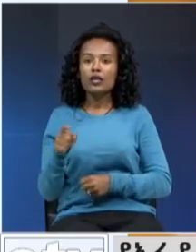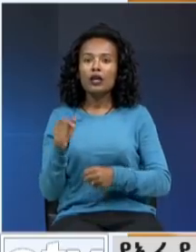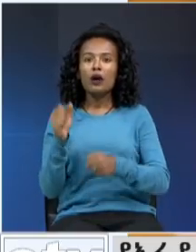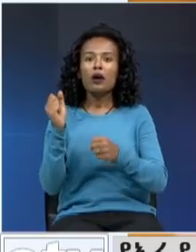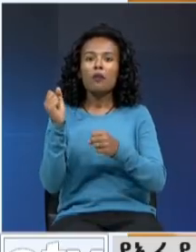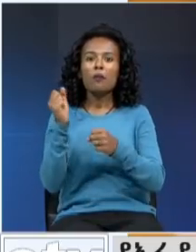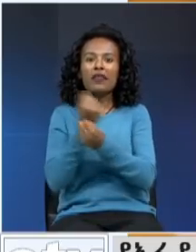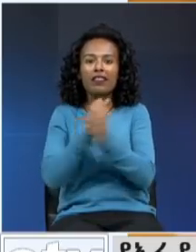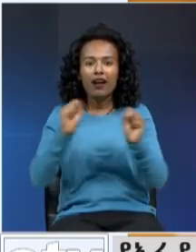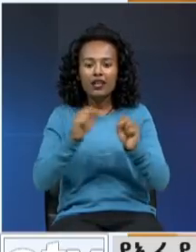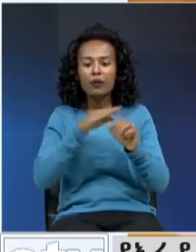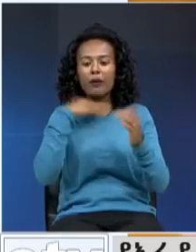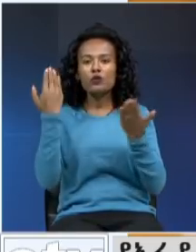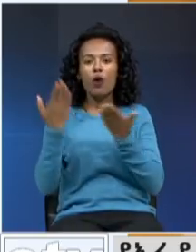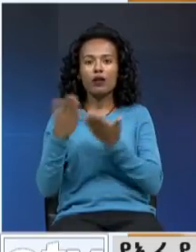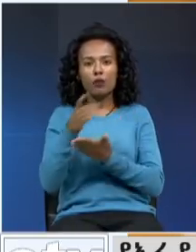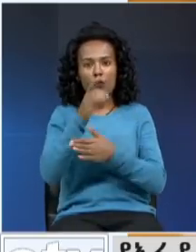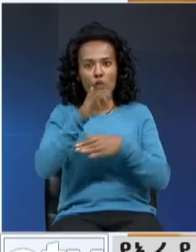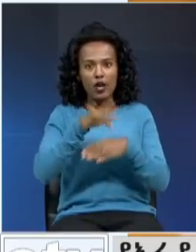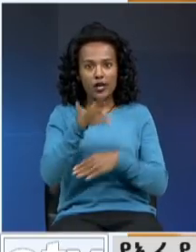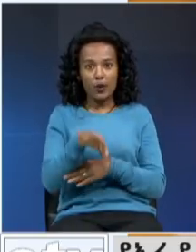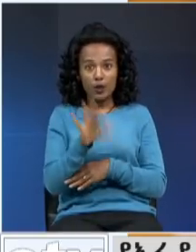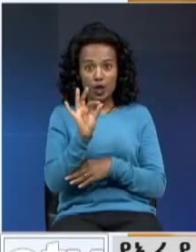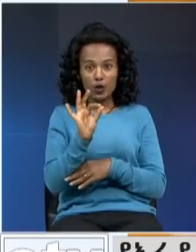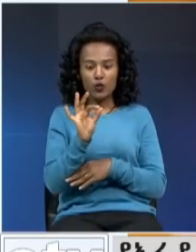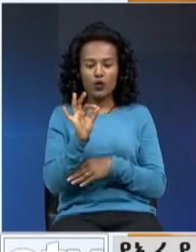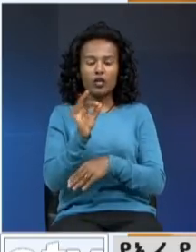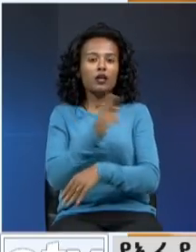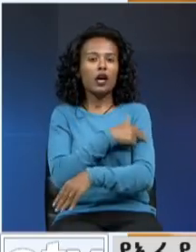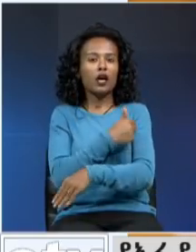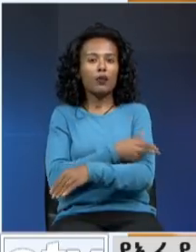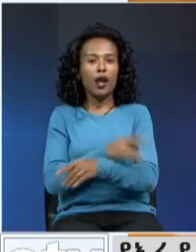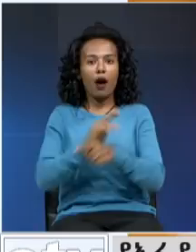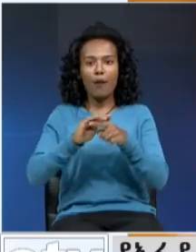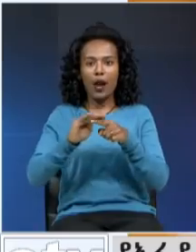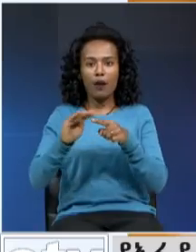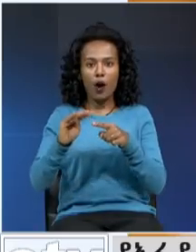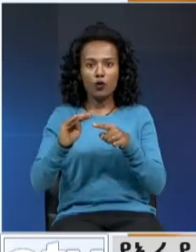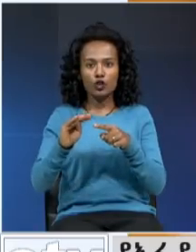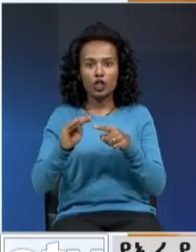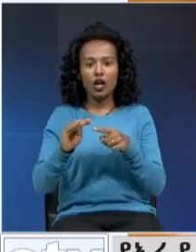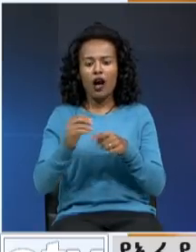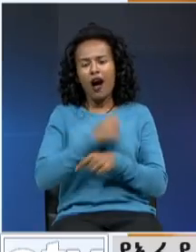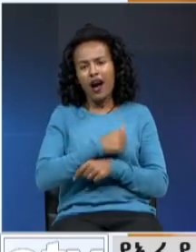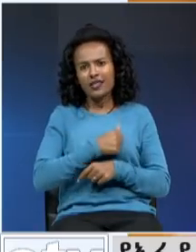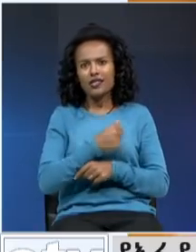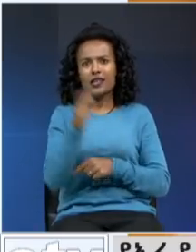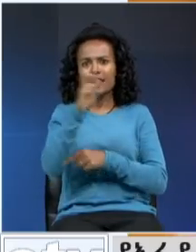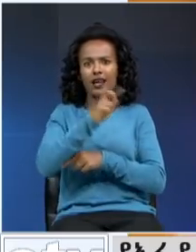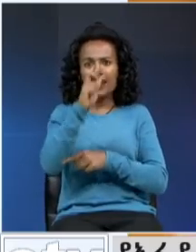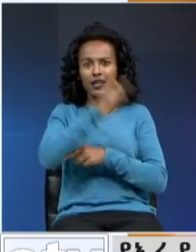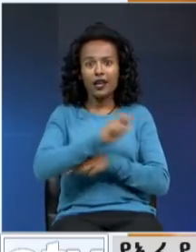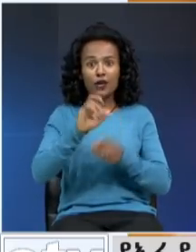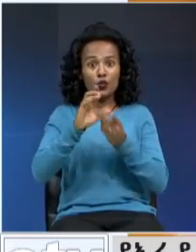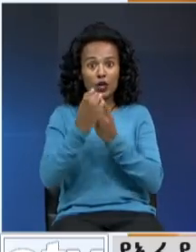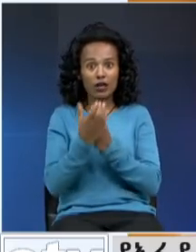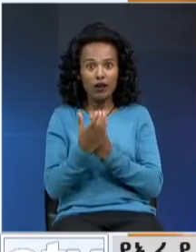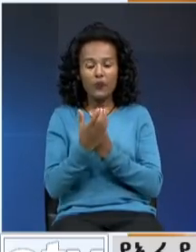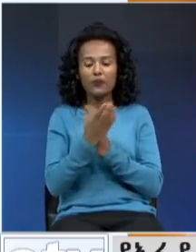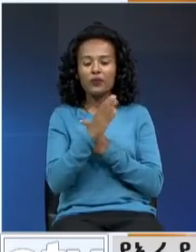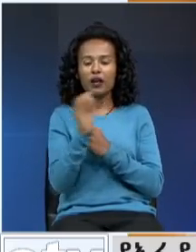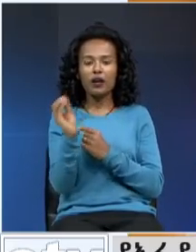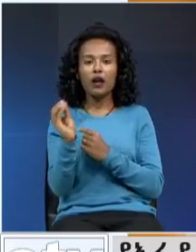ለመታደግ መስዋዕት በመሆን ላይ የሚገኙ የሕክምና ባለሙያዎችን አሳዛኝ የቀን ተቀን ሁኔታ